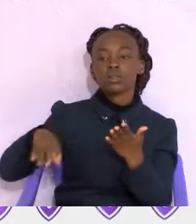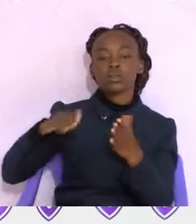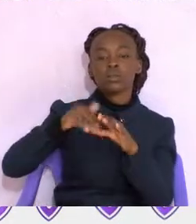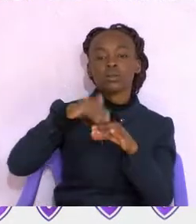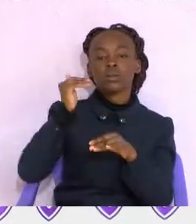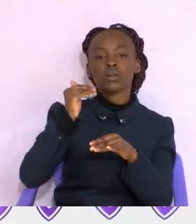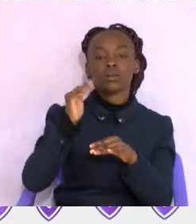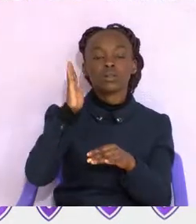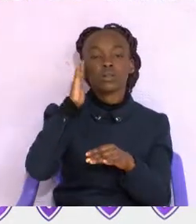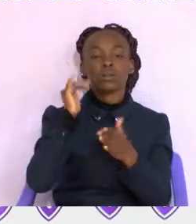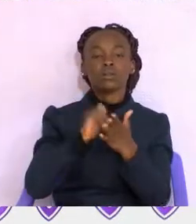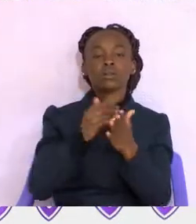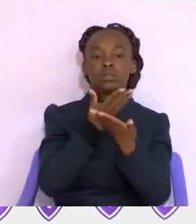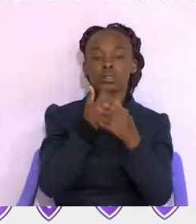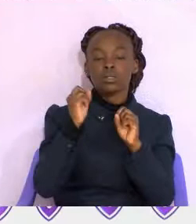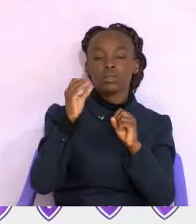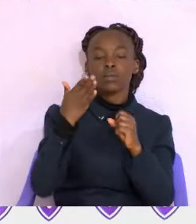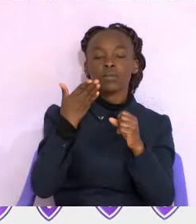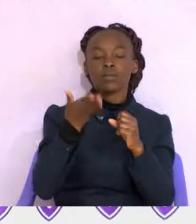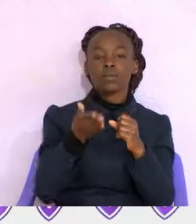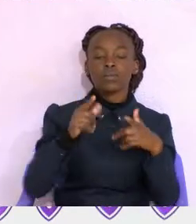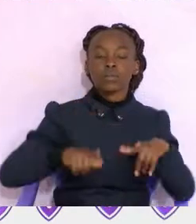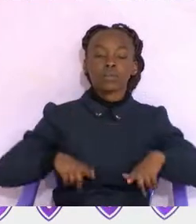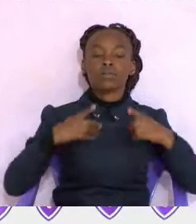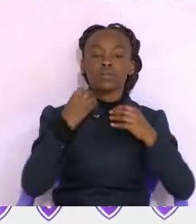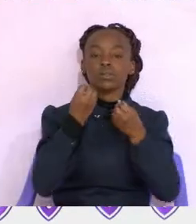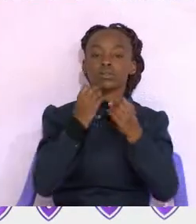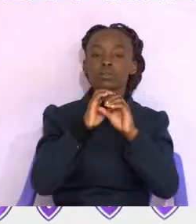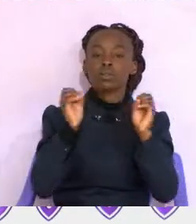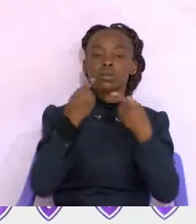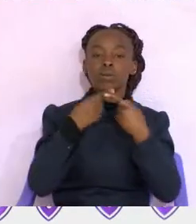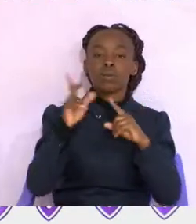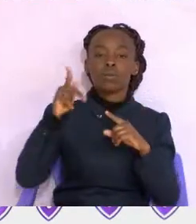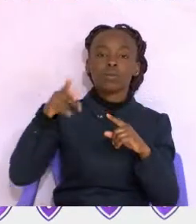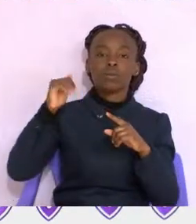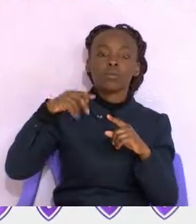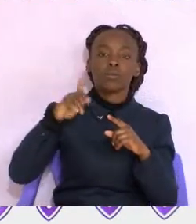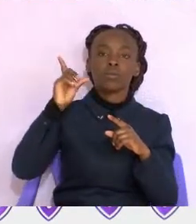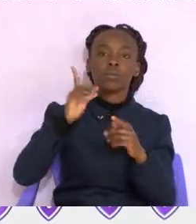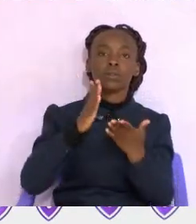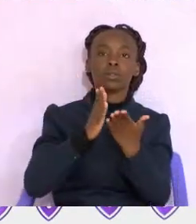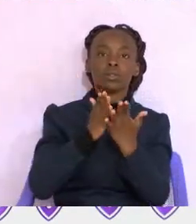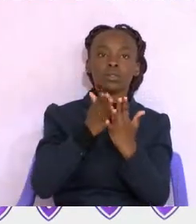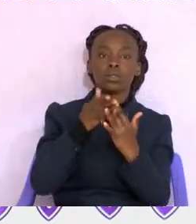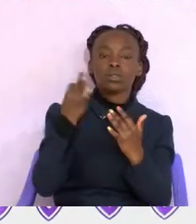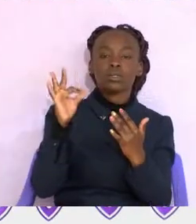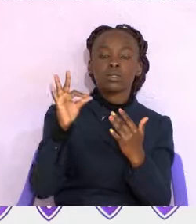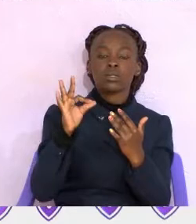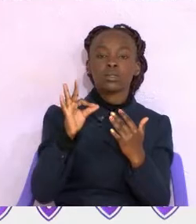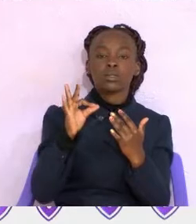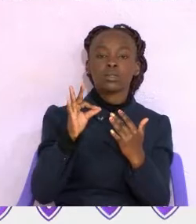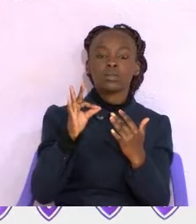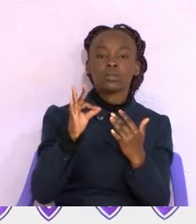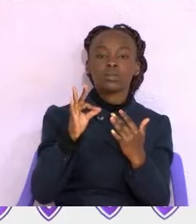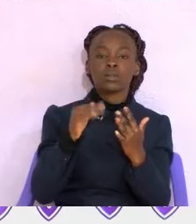watagomboa maisha yao. Lakini angalia Paulo katikati ya dhoruba. Wapendwa, imani ya kweli